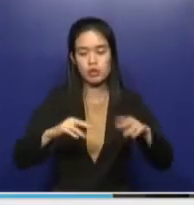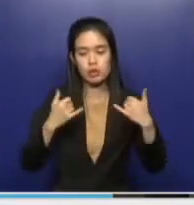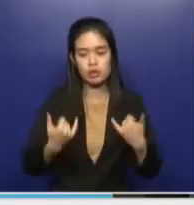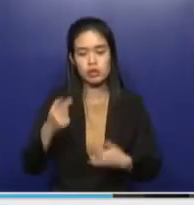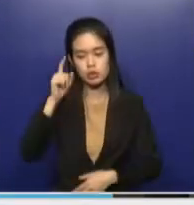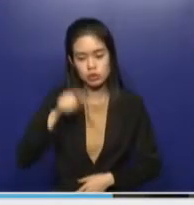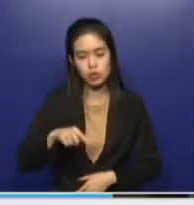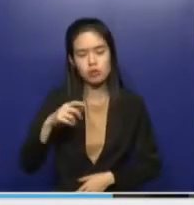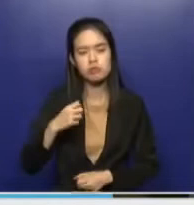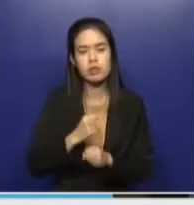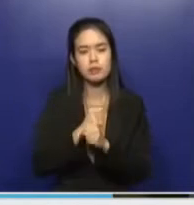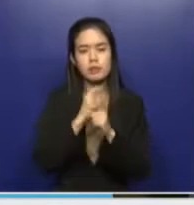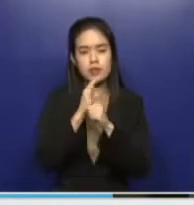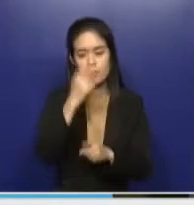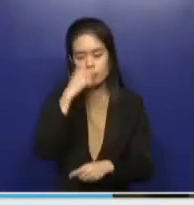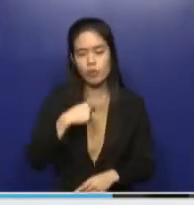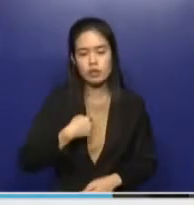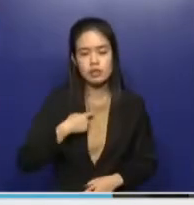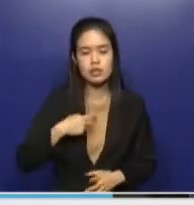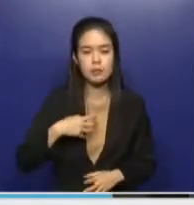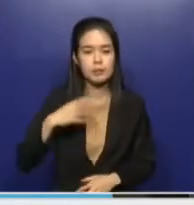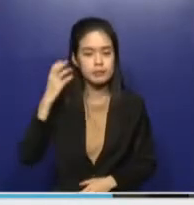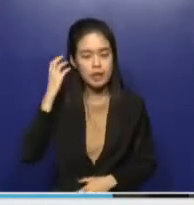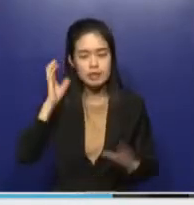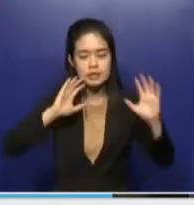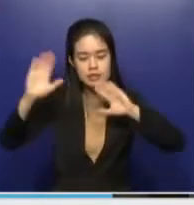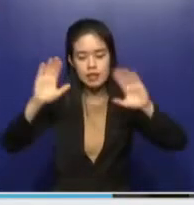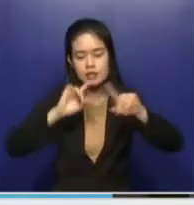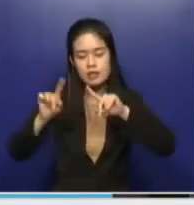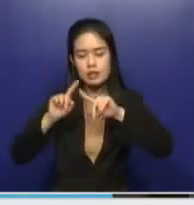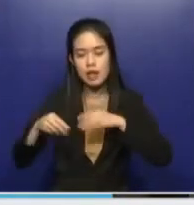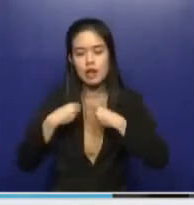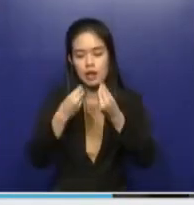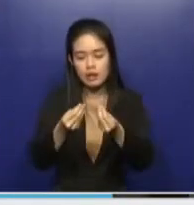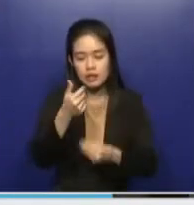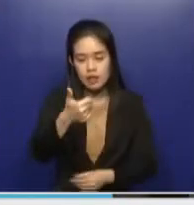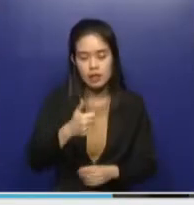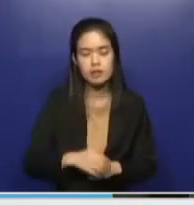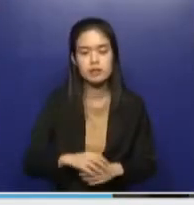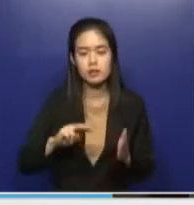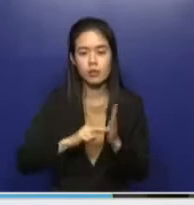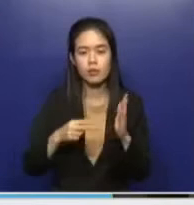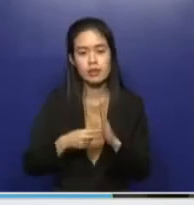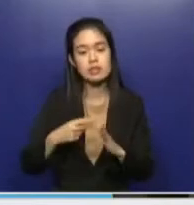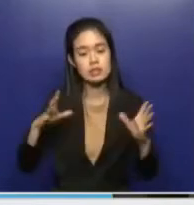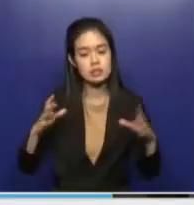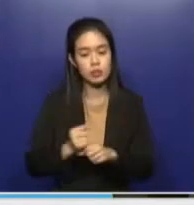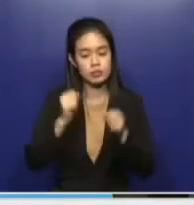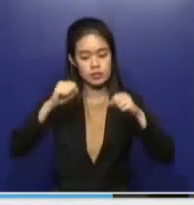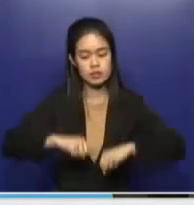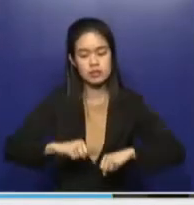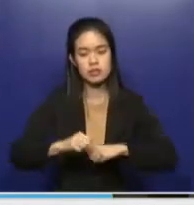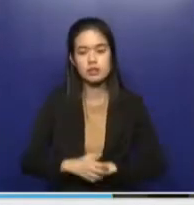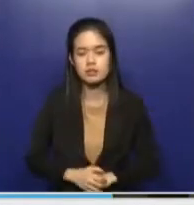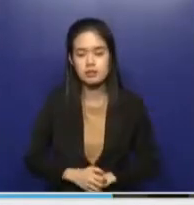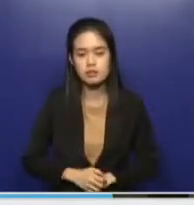ยที่พวกผมในพรรคประชาธิปัตย์ยึดถือมาโดยตลอดนั่นคือความหมายของคำว่าตัดสินใจและเรา